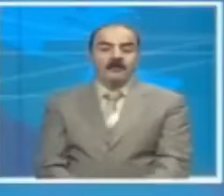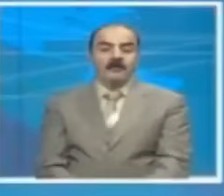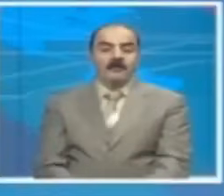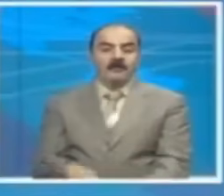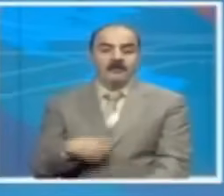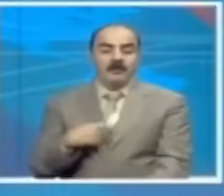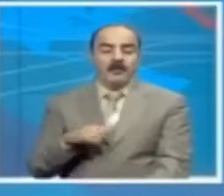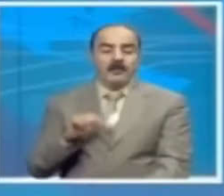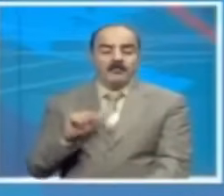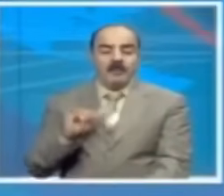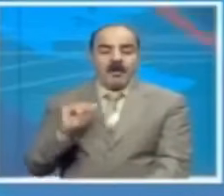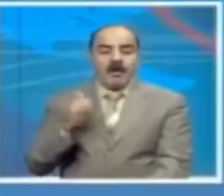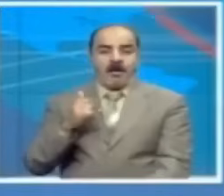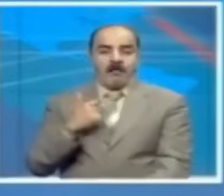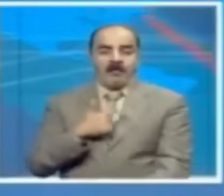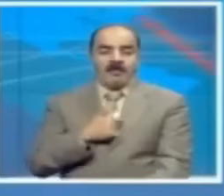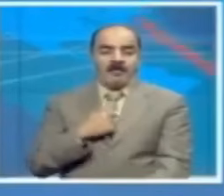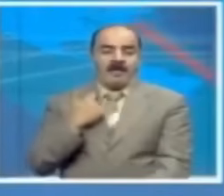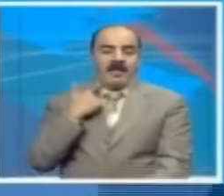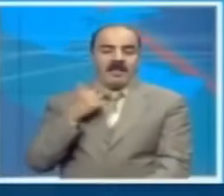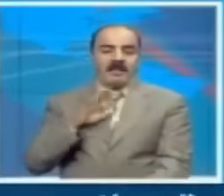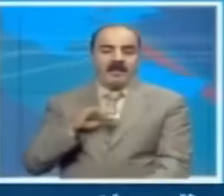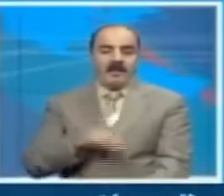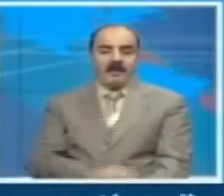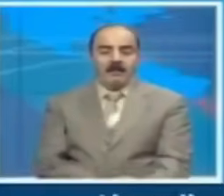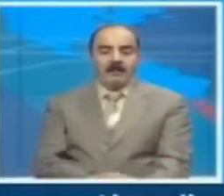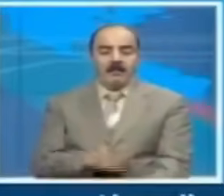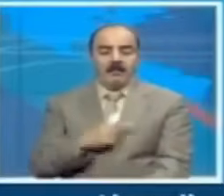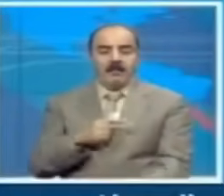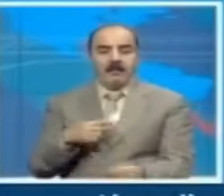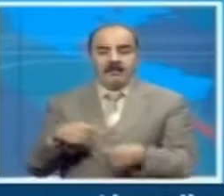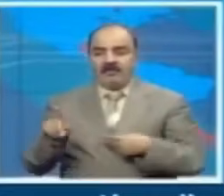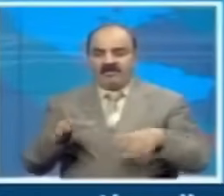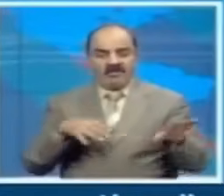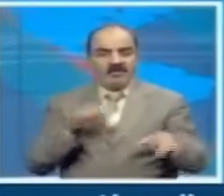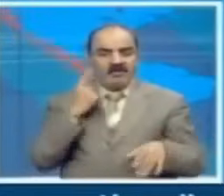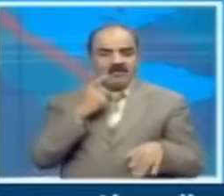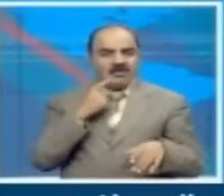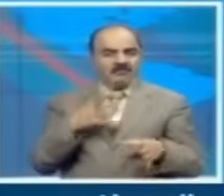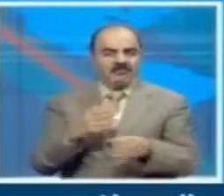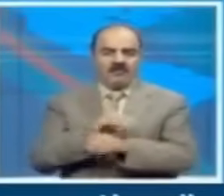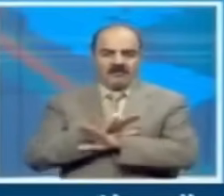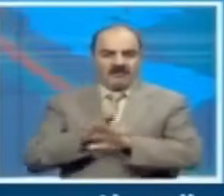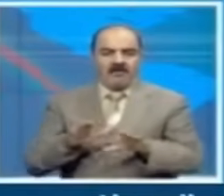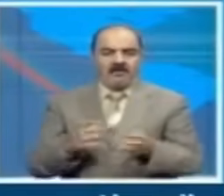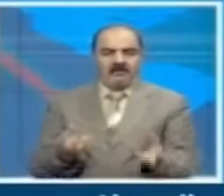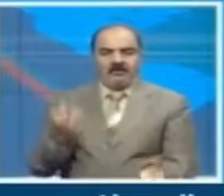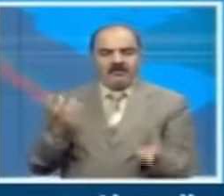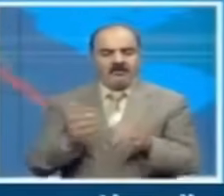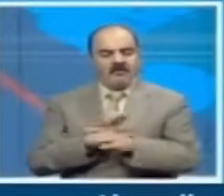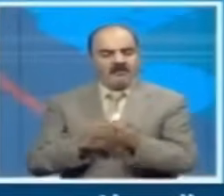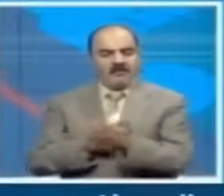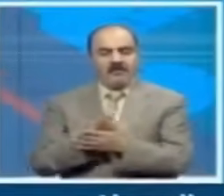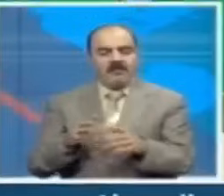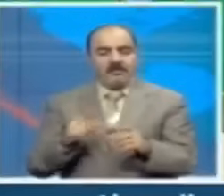دعا رئيس البرلمان العربي عادل ابن عبد الرحمن العسومي الفرقاء في السودان إلى ضرورة وقف تصعيد وحقن دماء